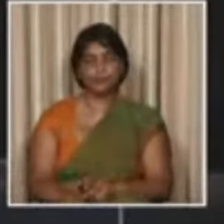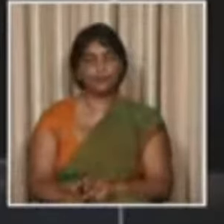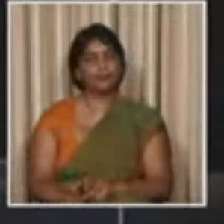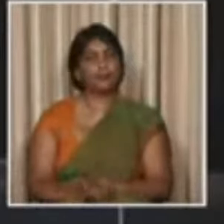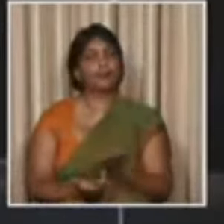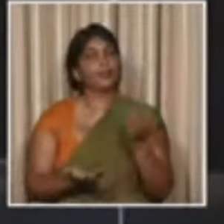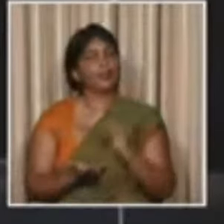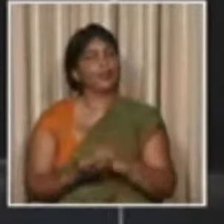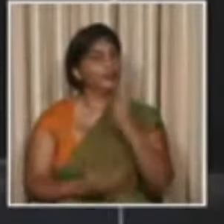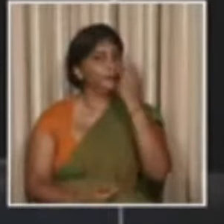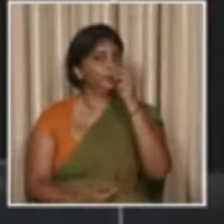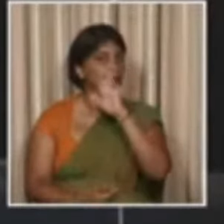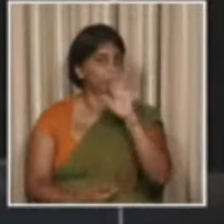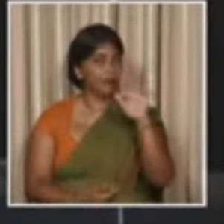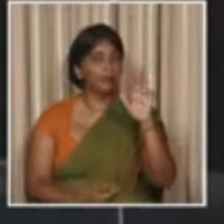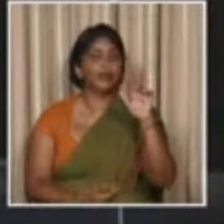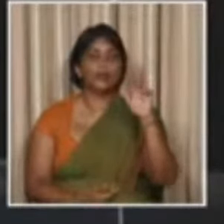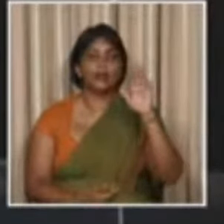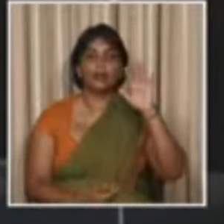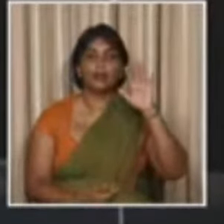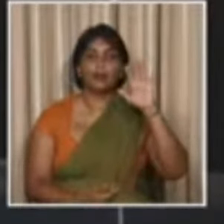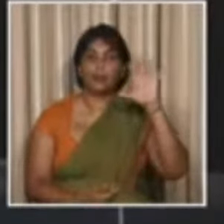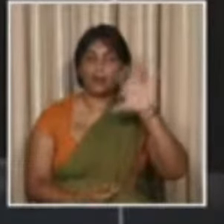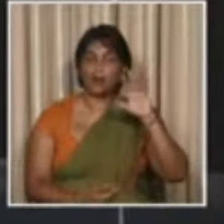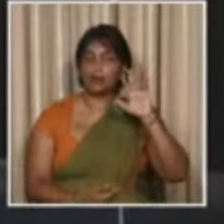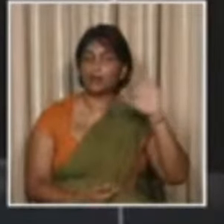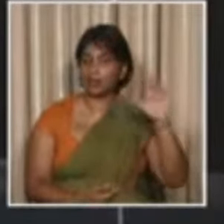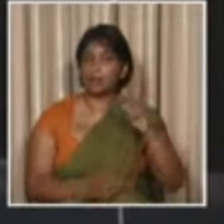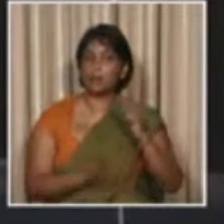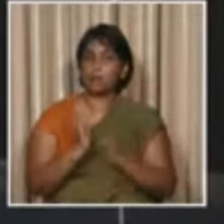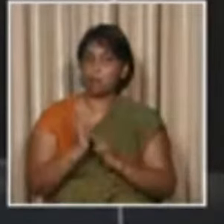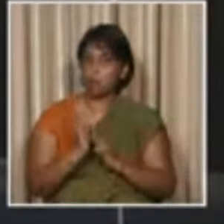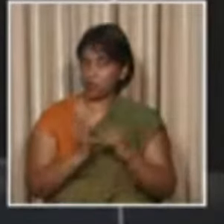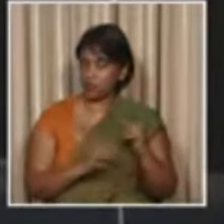ආයි 2019 5/9 මනුෂ්‍ය නානායක්කාර මැතිතුමා,